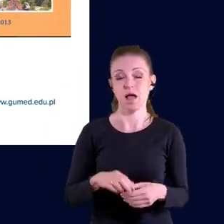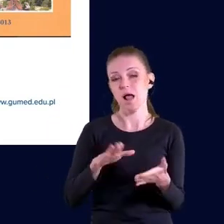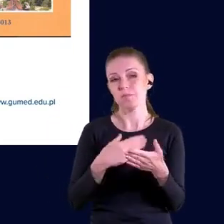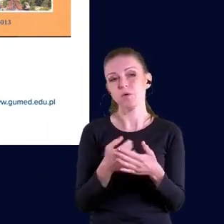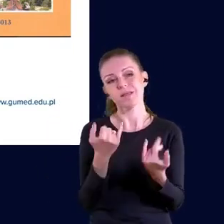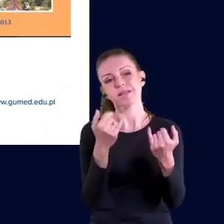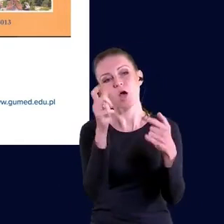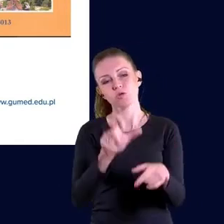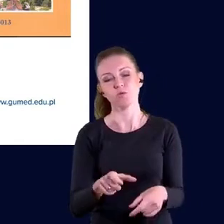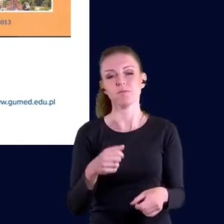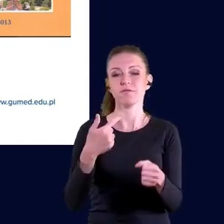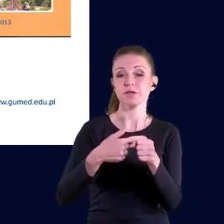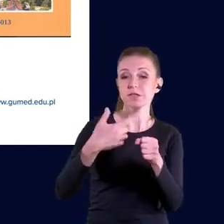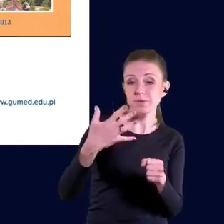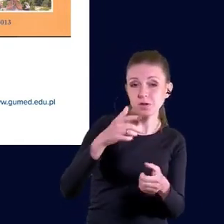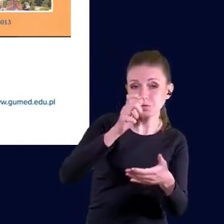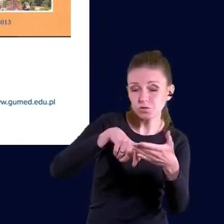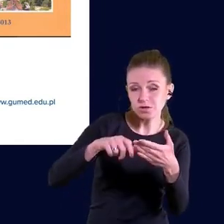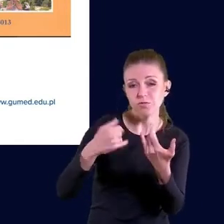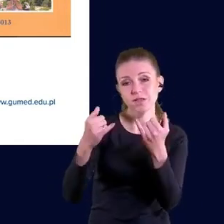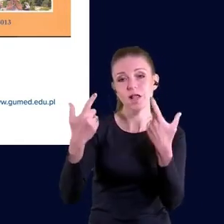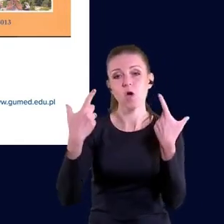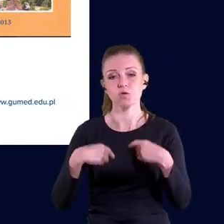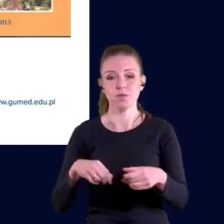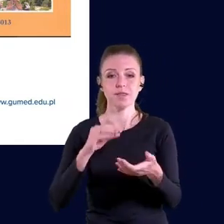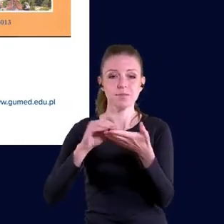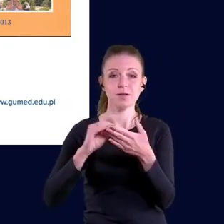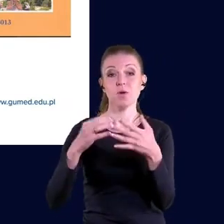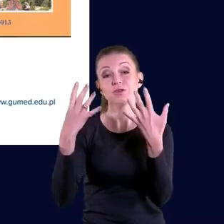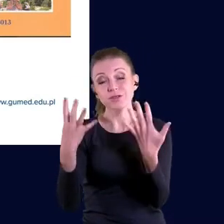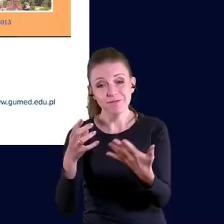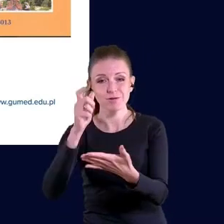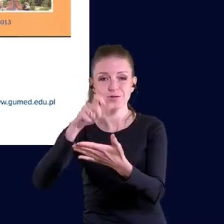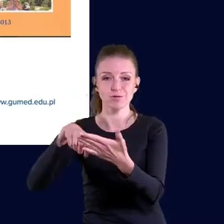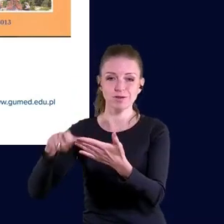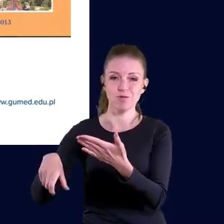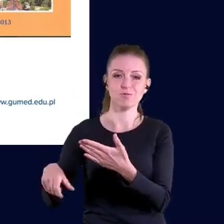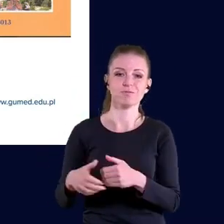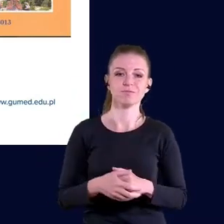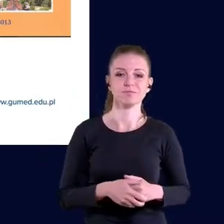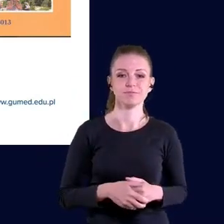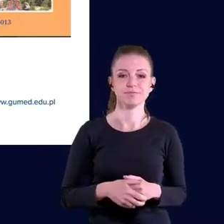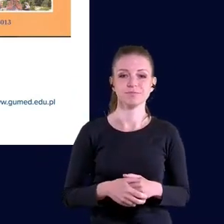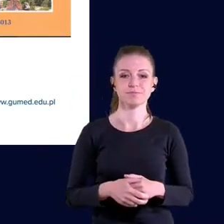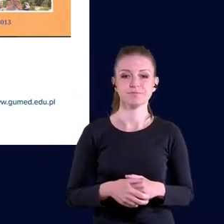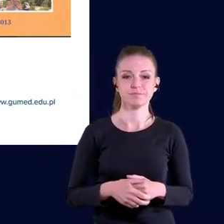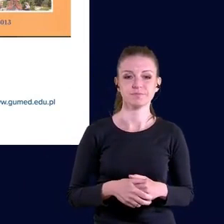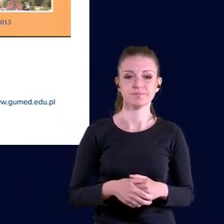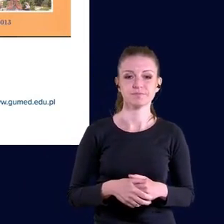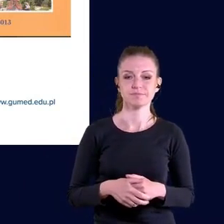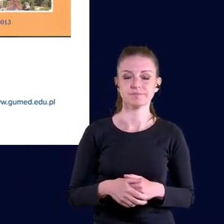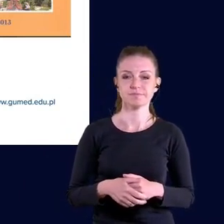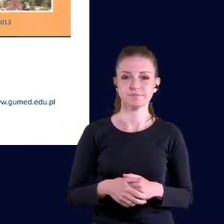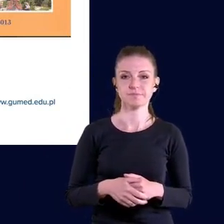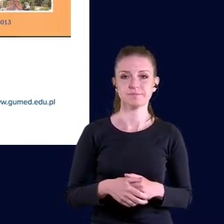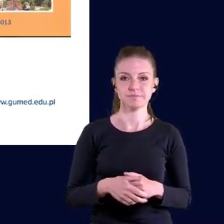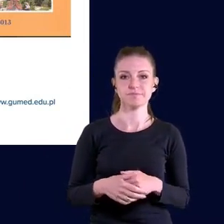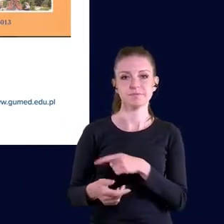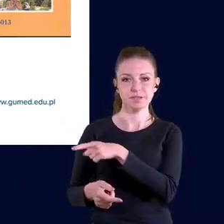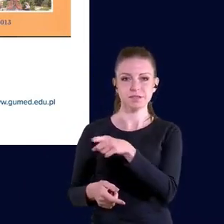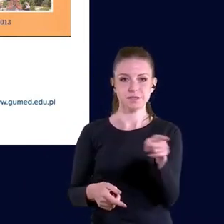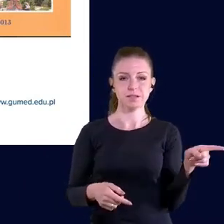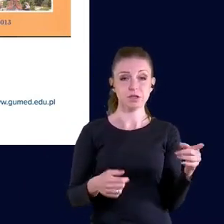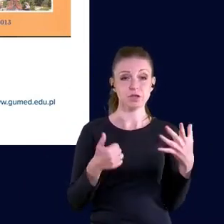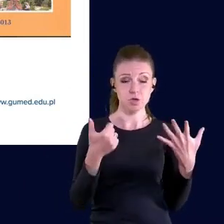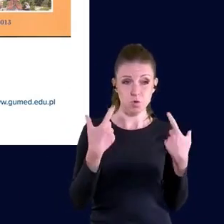rozdziałów 11 10 10 rozdziałów 96 POZ to otrzymaliśmy zgodę od